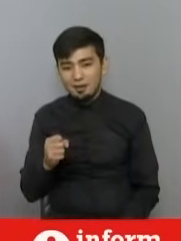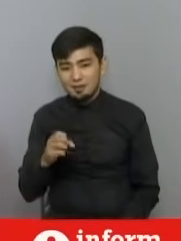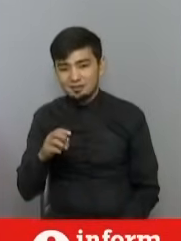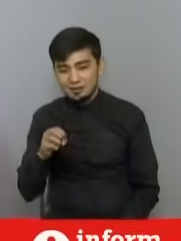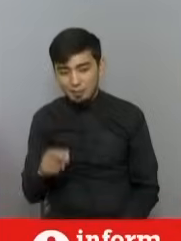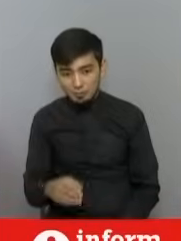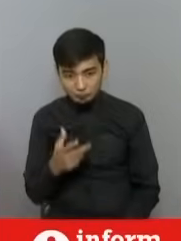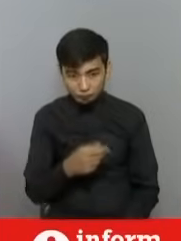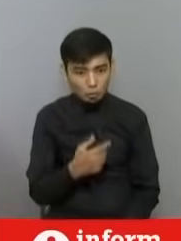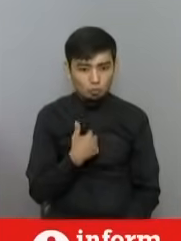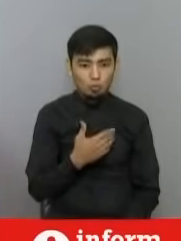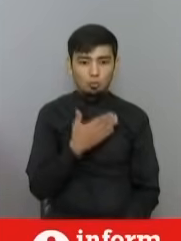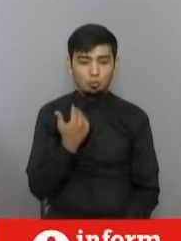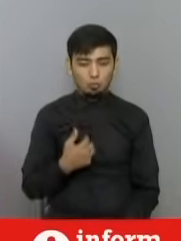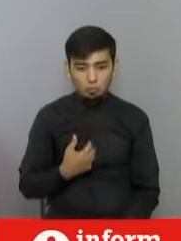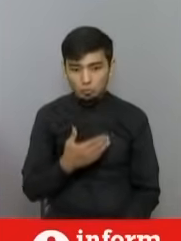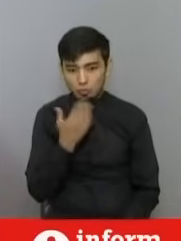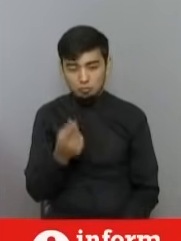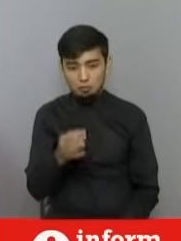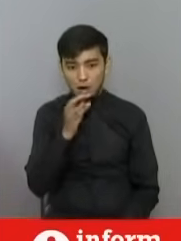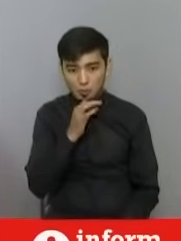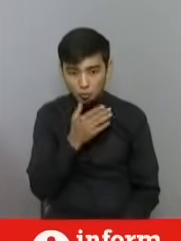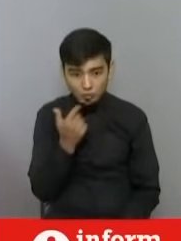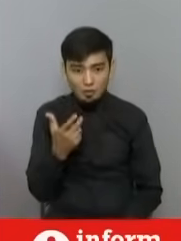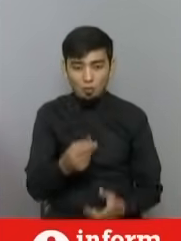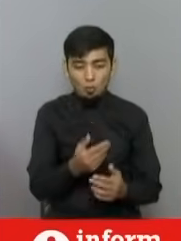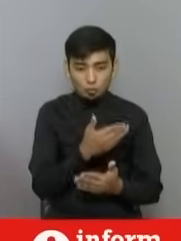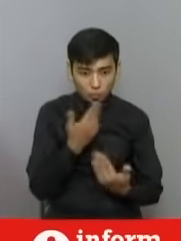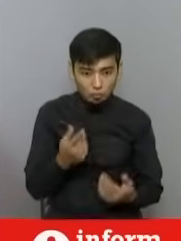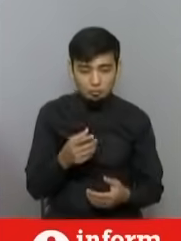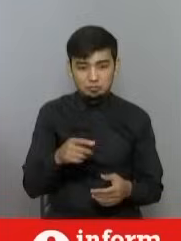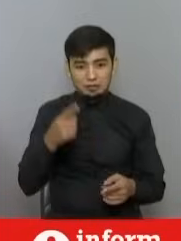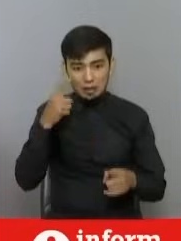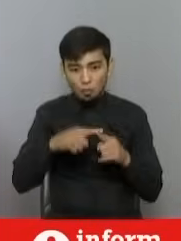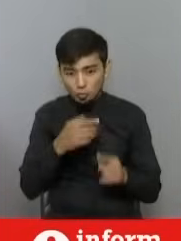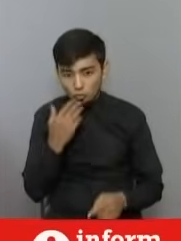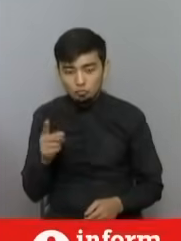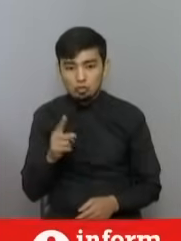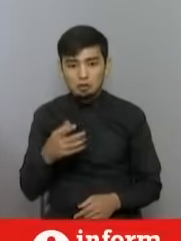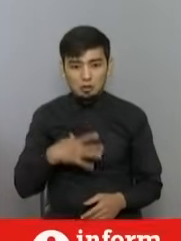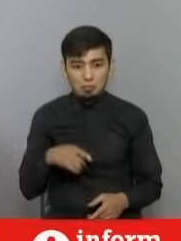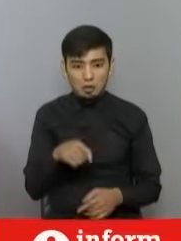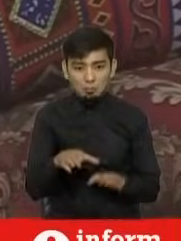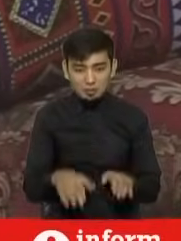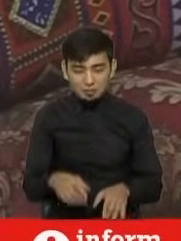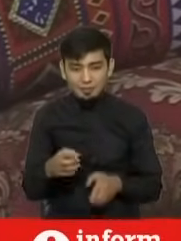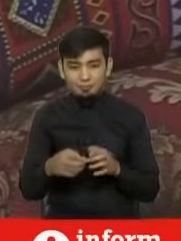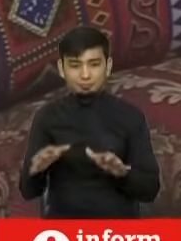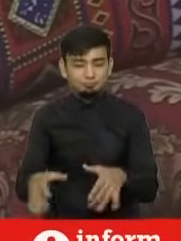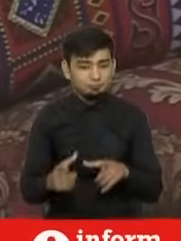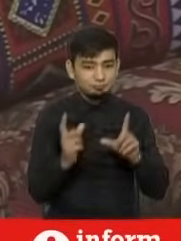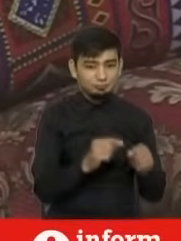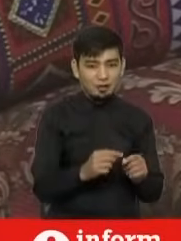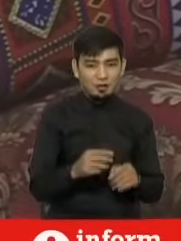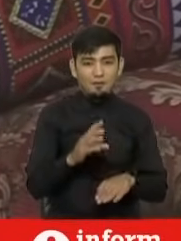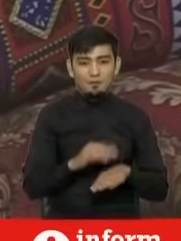деді. Сонымен сендерде е дәрі жоқ, е аппараттарың жоқ, бұл жерде нағып жүрсіңдер деп тағыны реанимацияға алып кетті қызымды. 8-ні